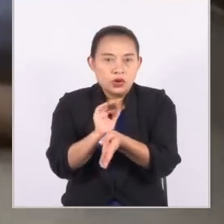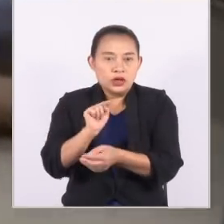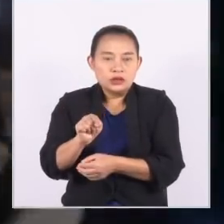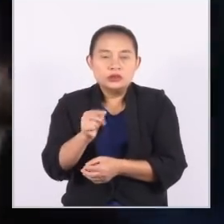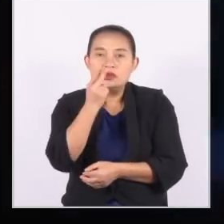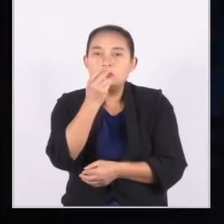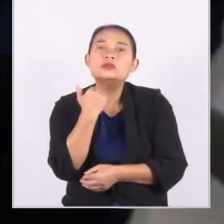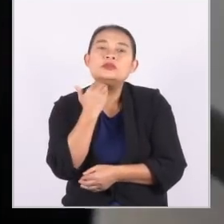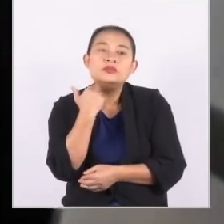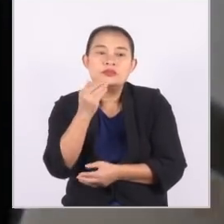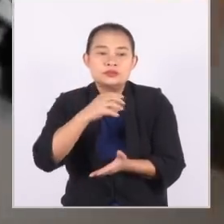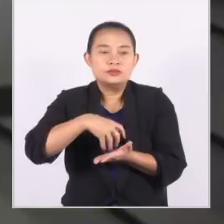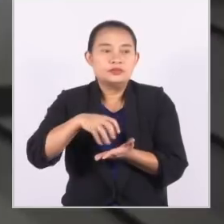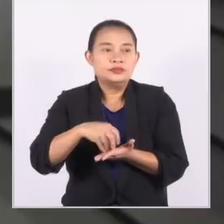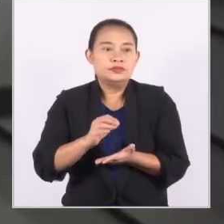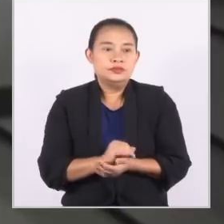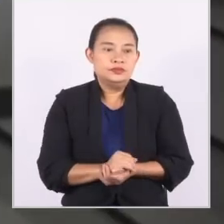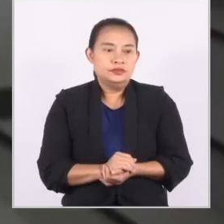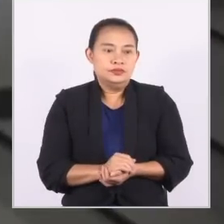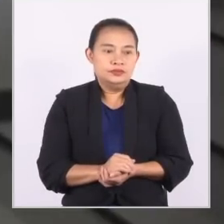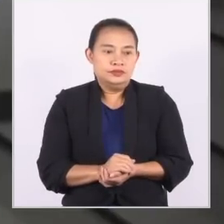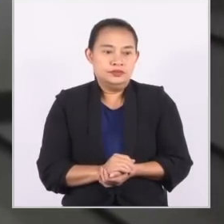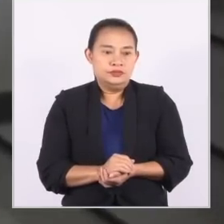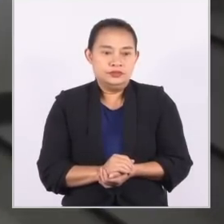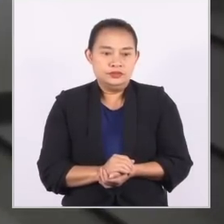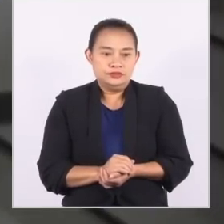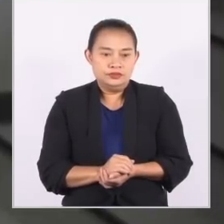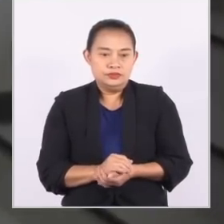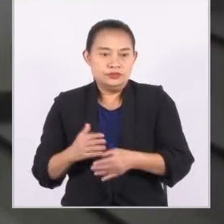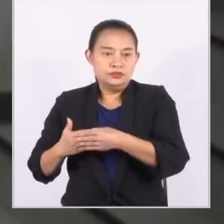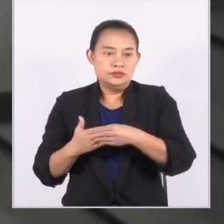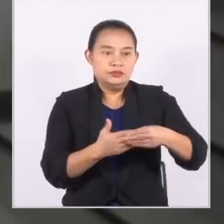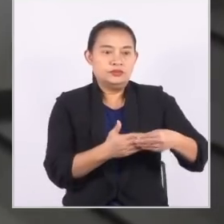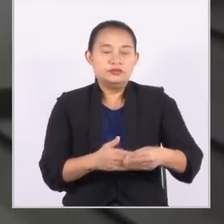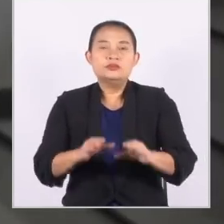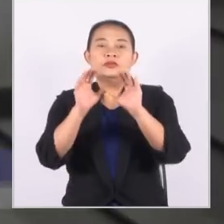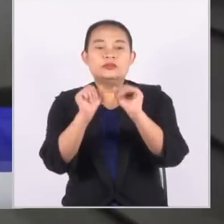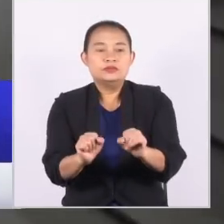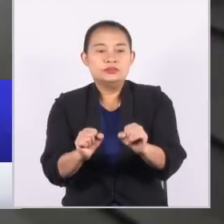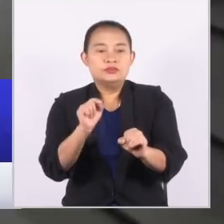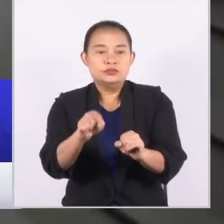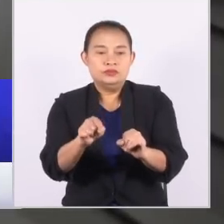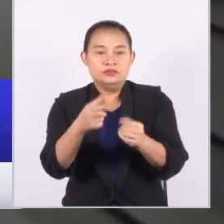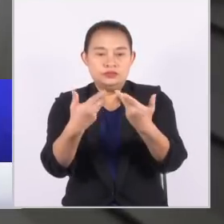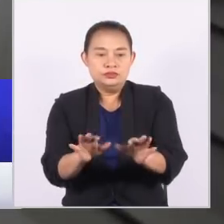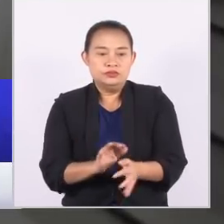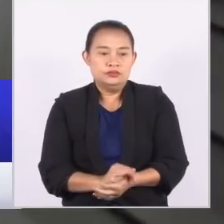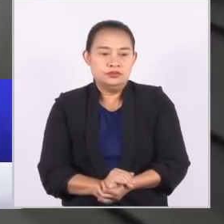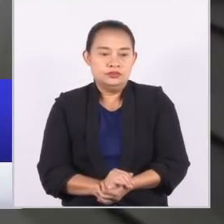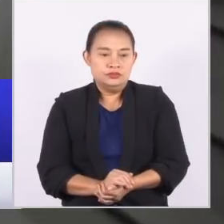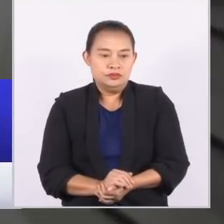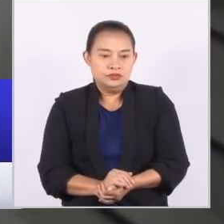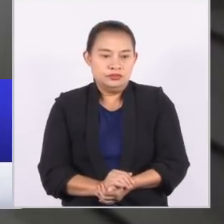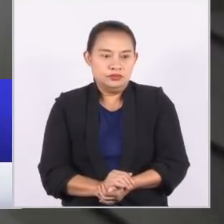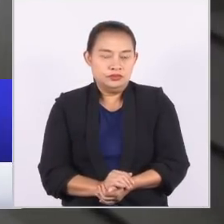นค่ะ ก็ได้พากำลังกันไปทำการเข้าไปจับกลุ่มนะครับปรากฏว่ามีคน